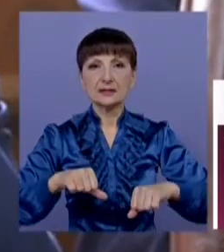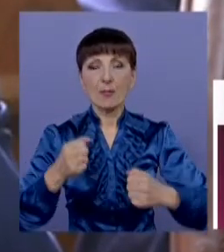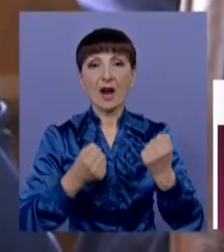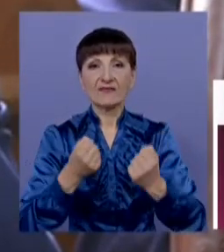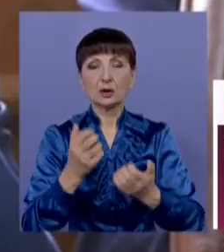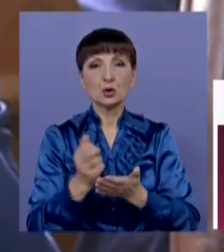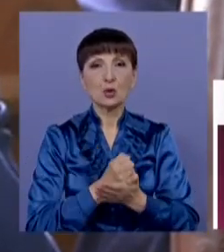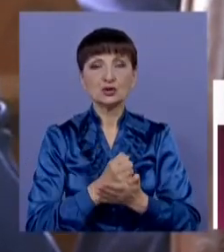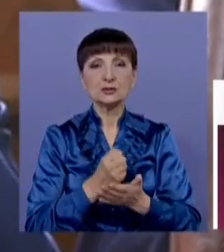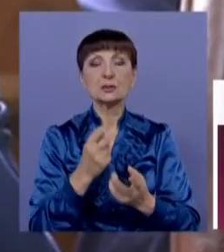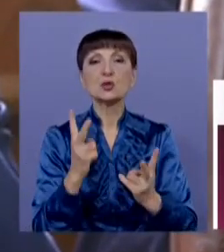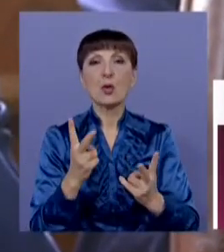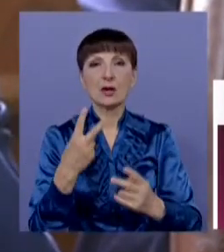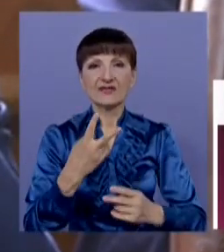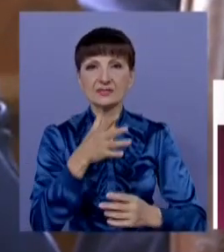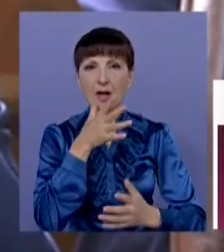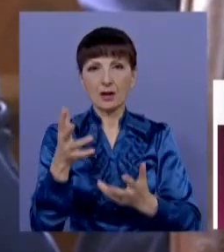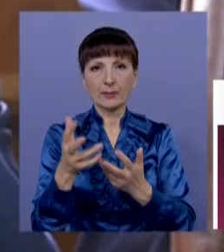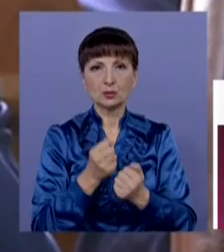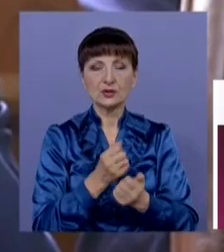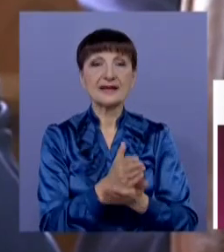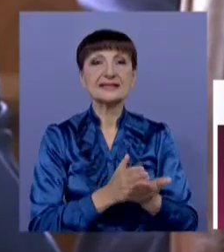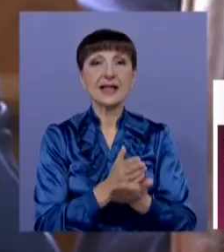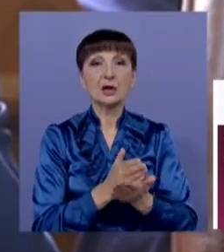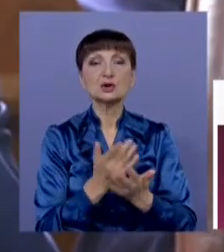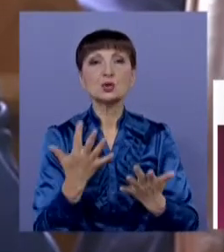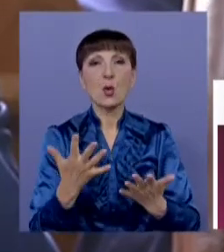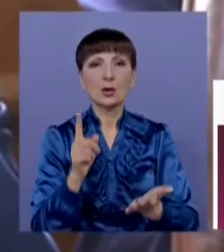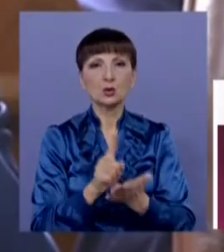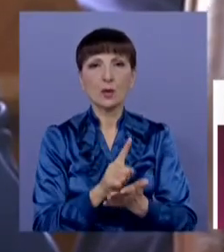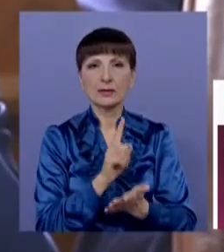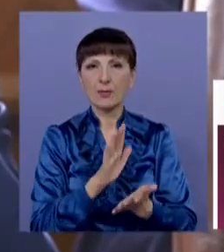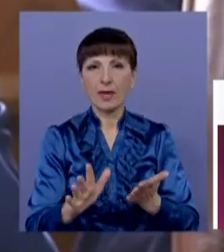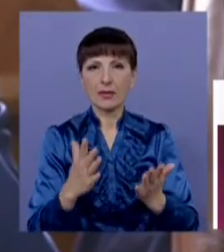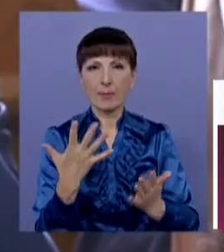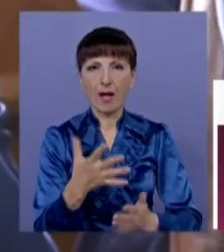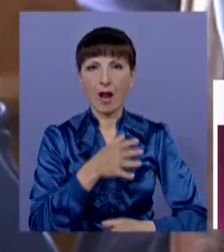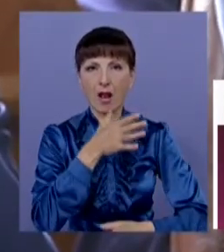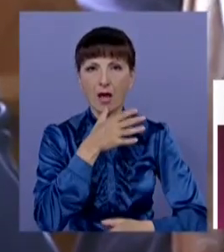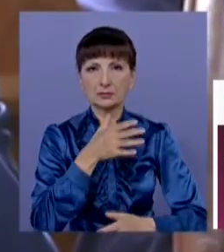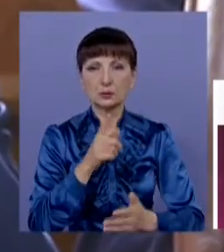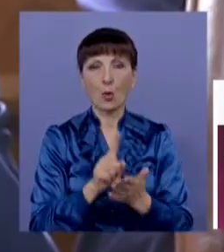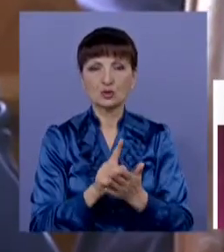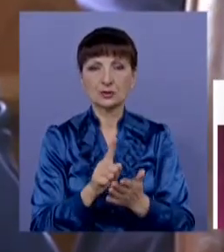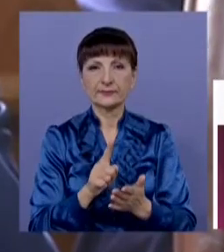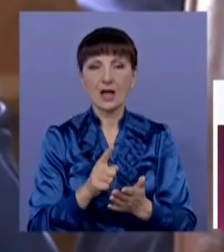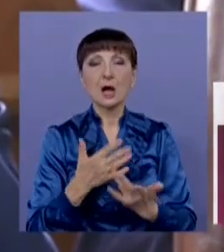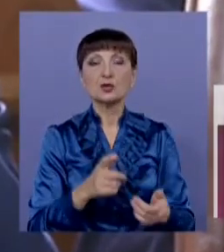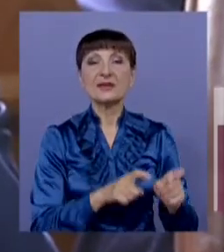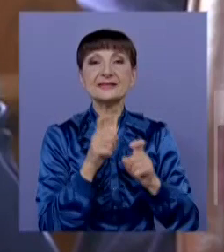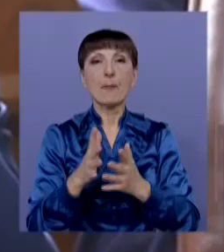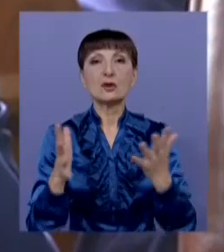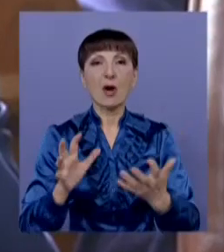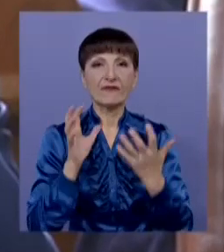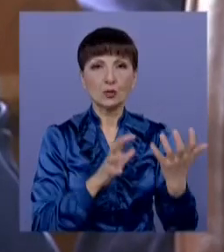лица, достигшие 25 лет, имеющие стаж работы водителем не менее 5 лет. Для того, чтобы пересесть на большой автобус,